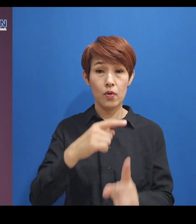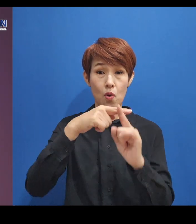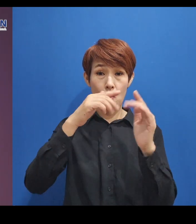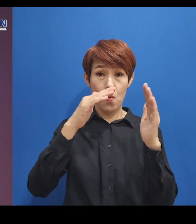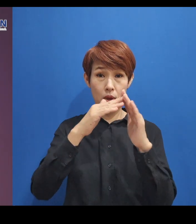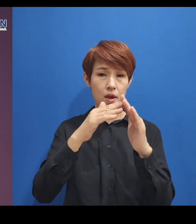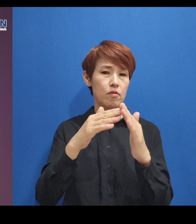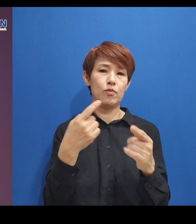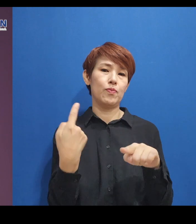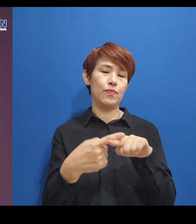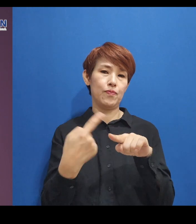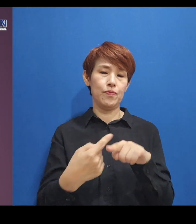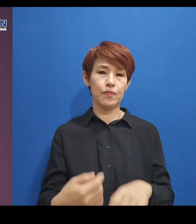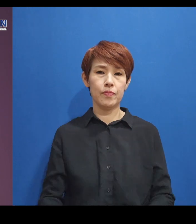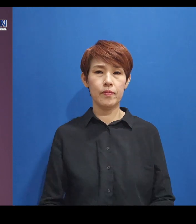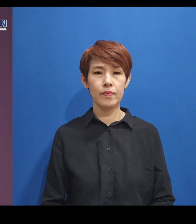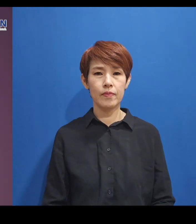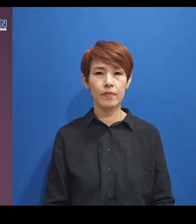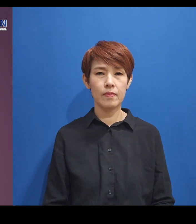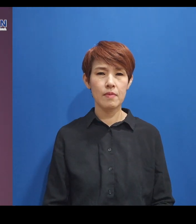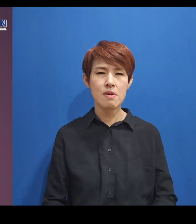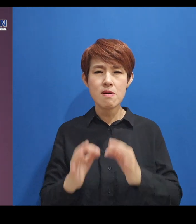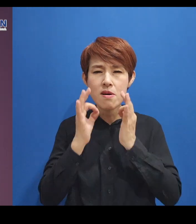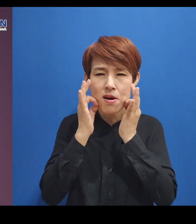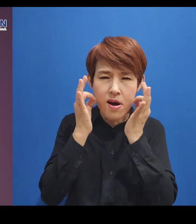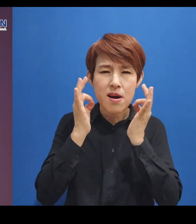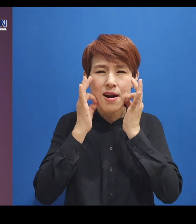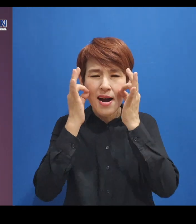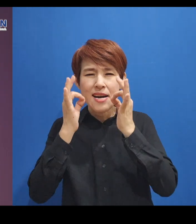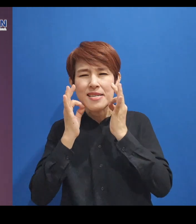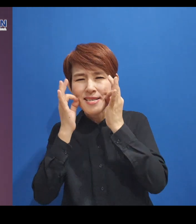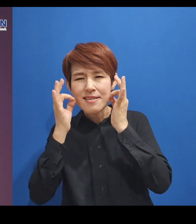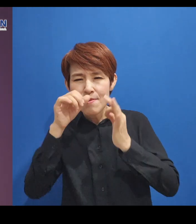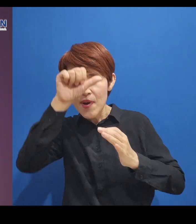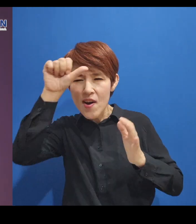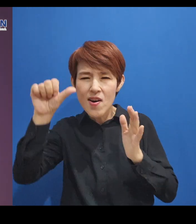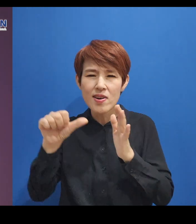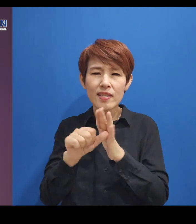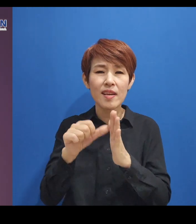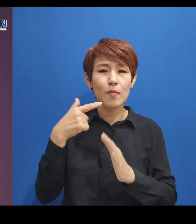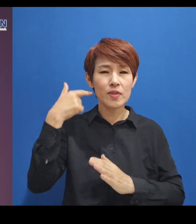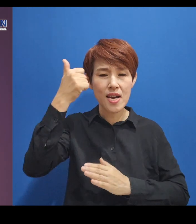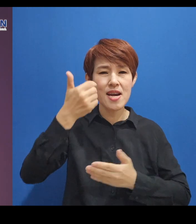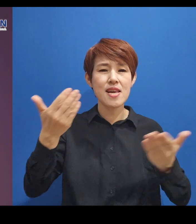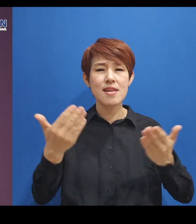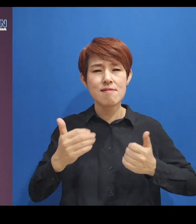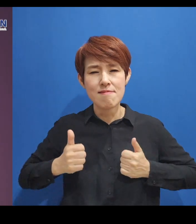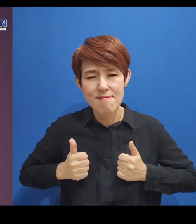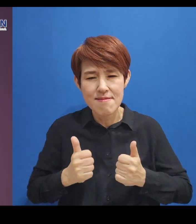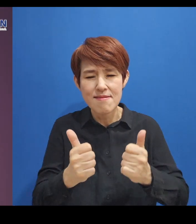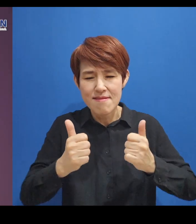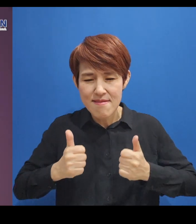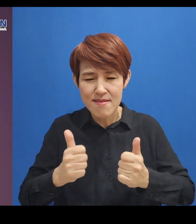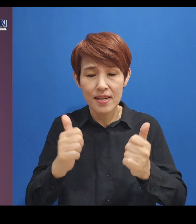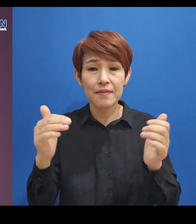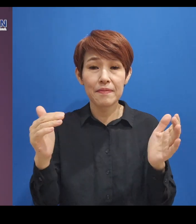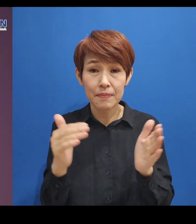교회에서도 마찬가지예요. 모든 열정과 힘을 평생을 목회에 다 바친 목사님들,